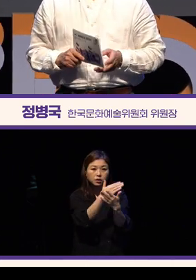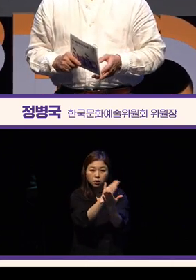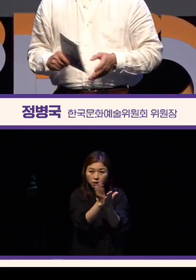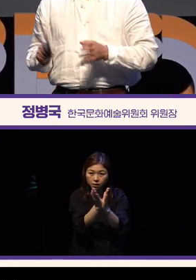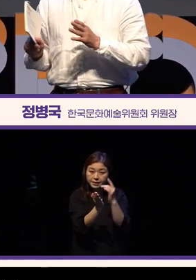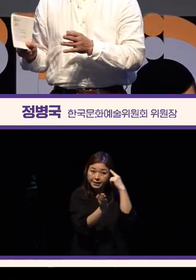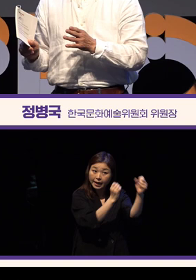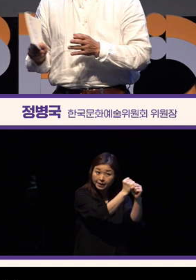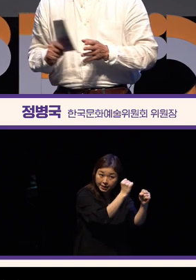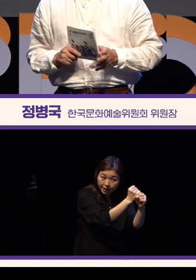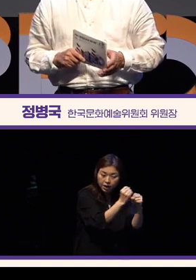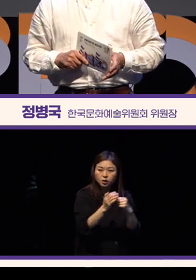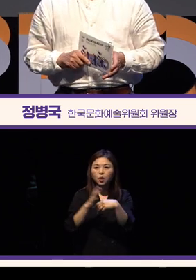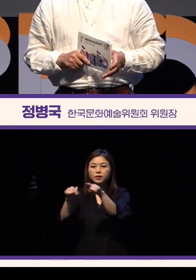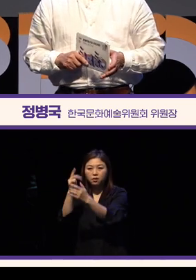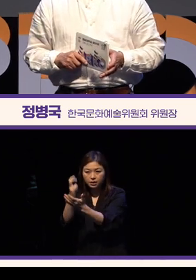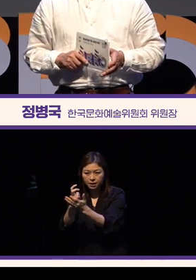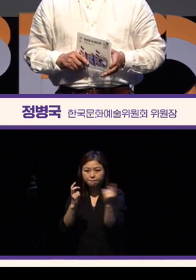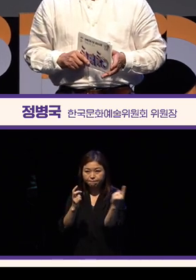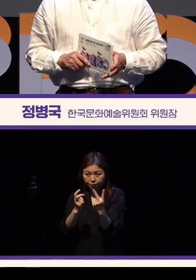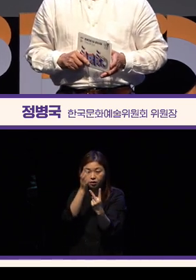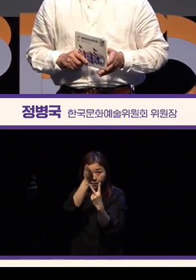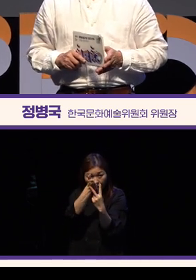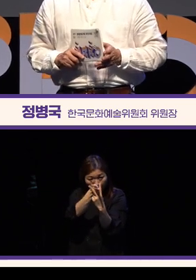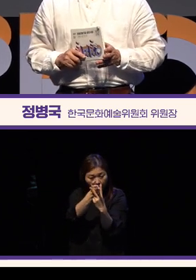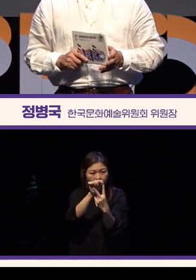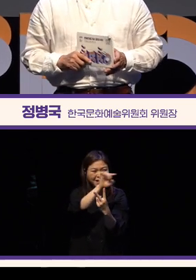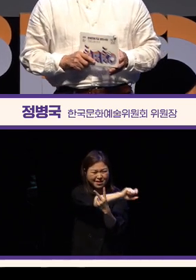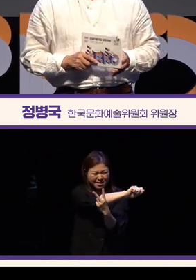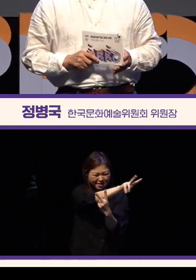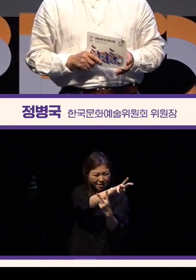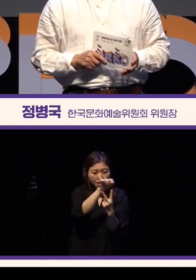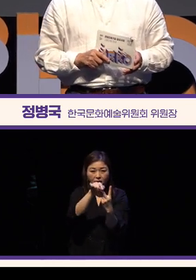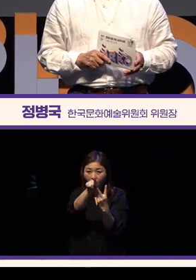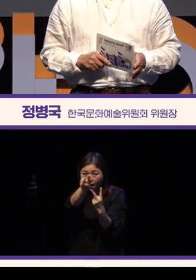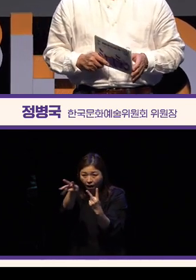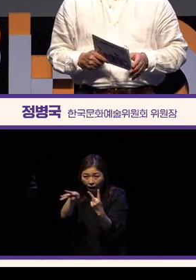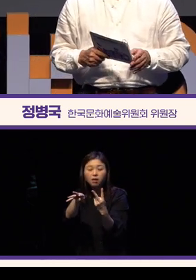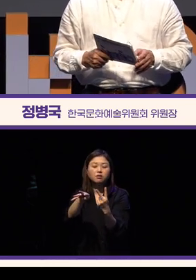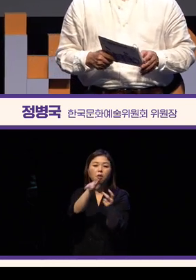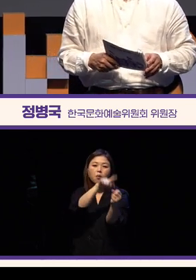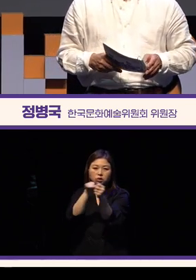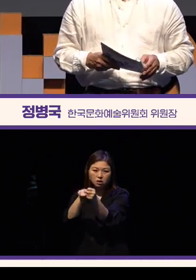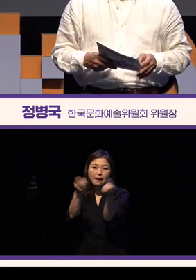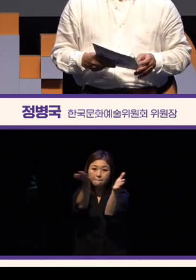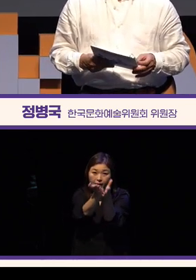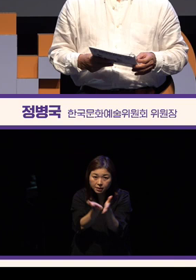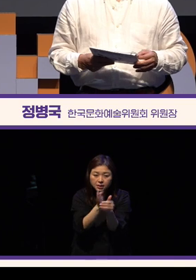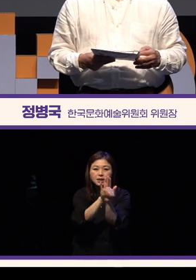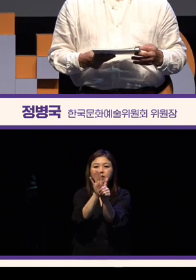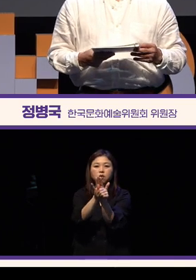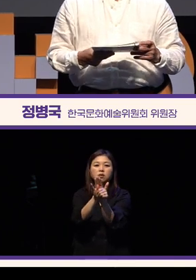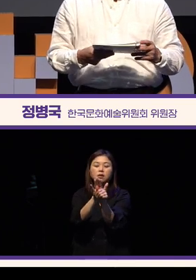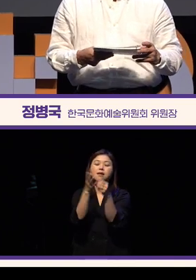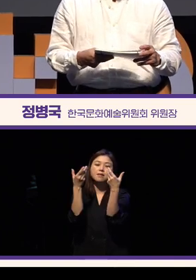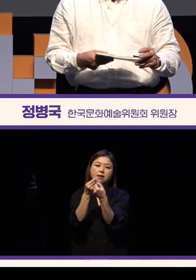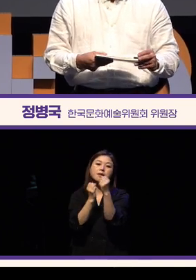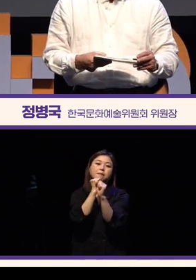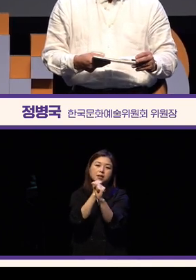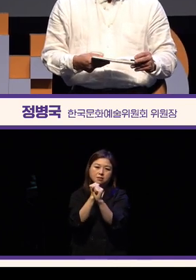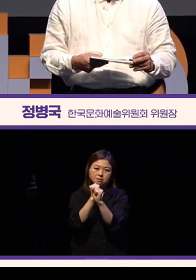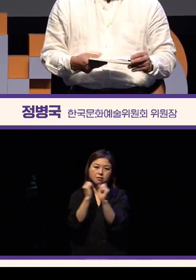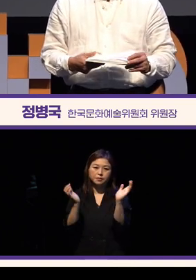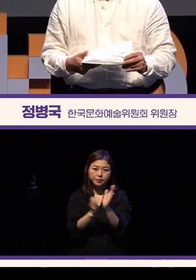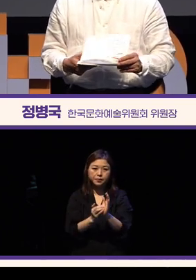창작과 정책으로 나눠서 각 영역의 목적에 부합하는 지원 모델을 고안을